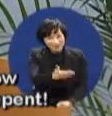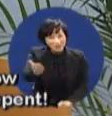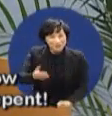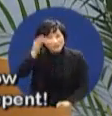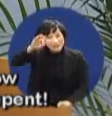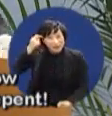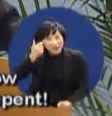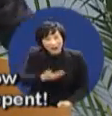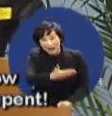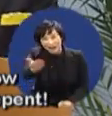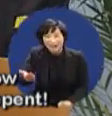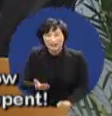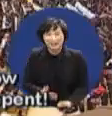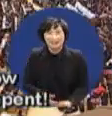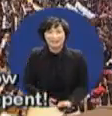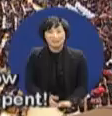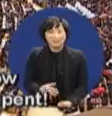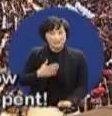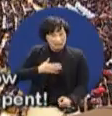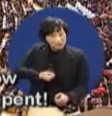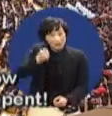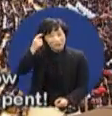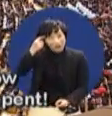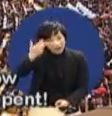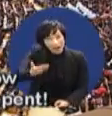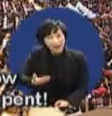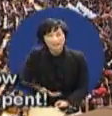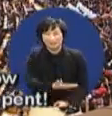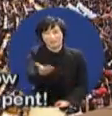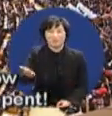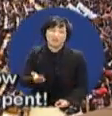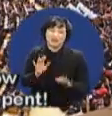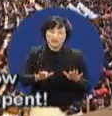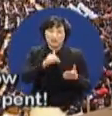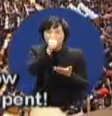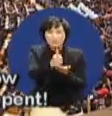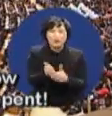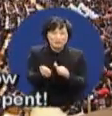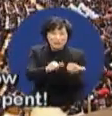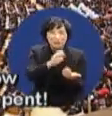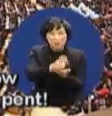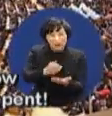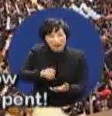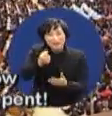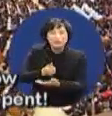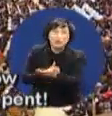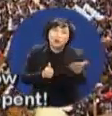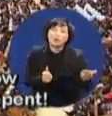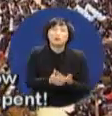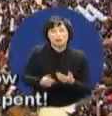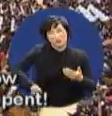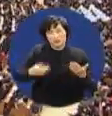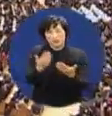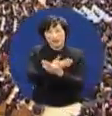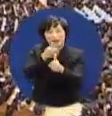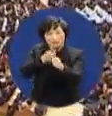받아들이십니까? 인정합니까? 그렇거든 죄와 사망의 법을 가지고 있는 자여